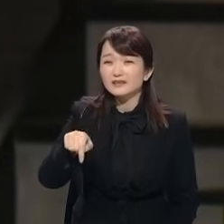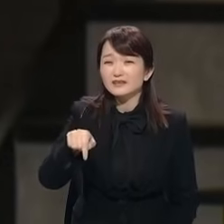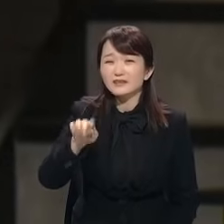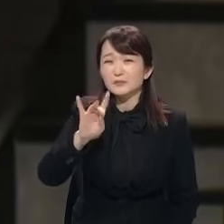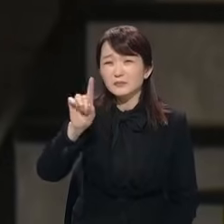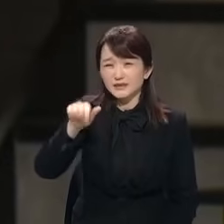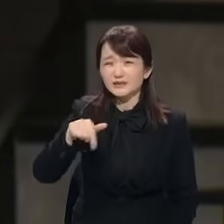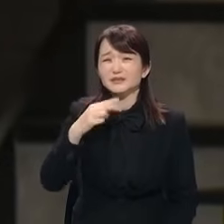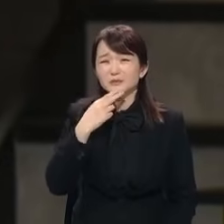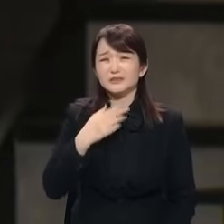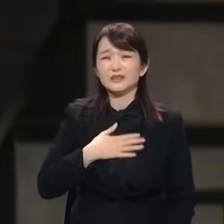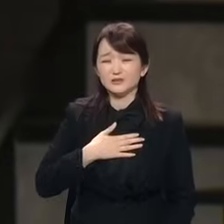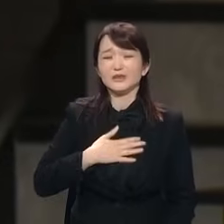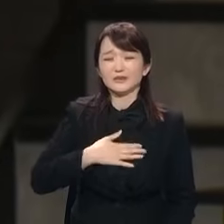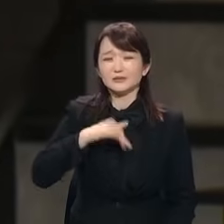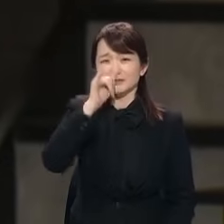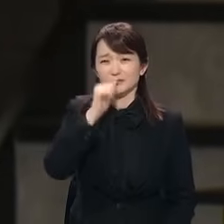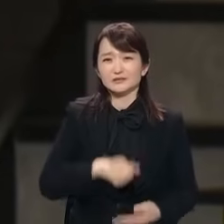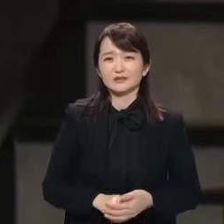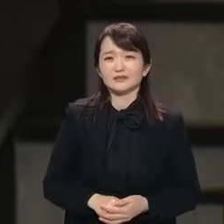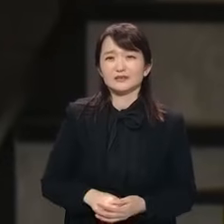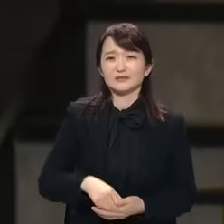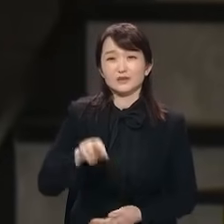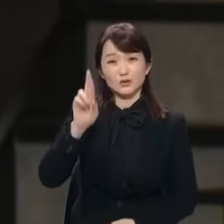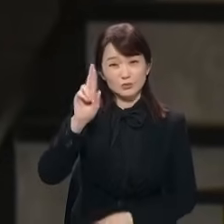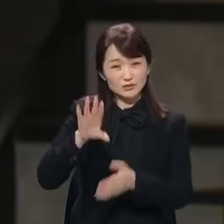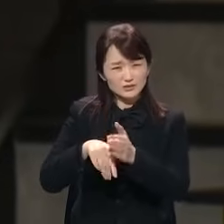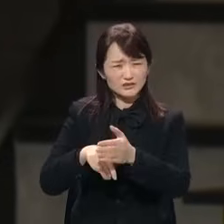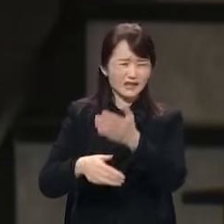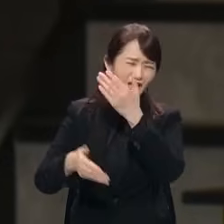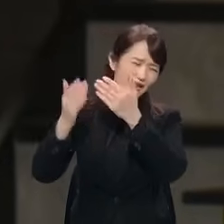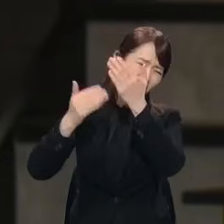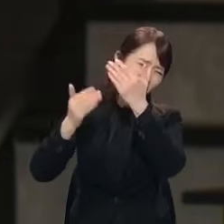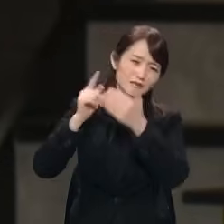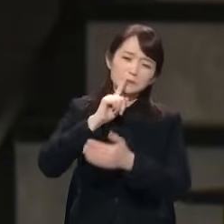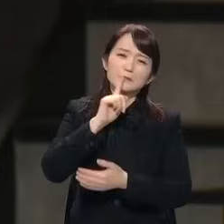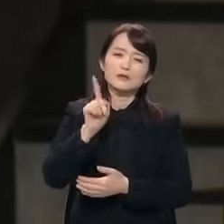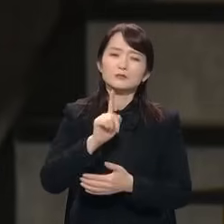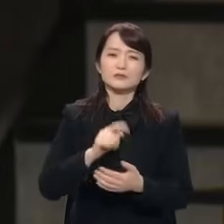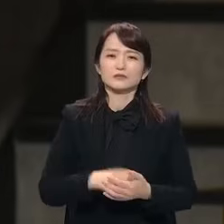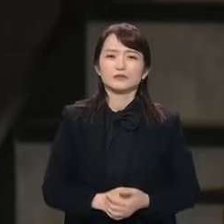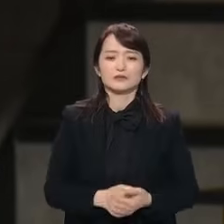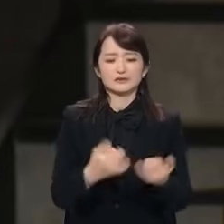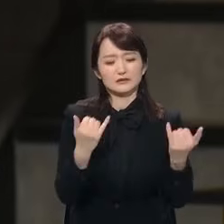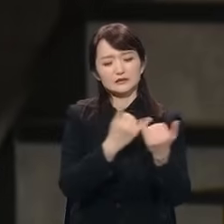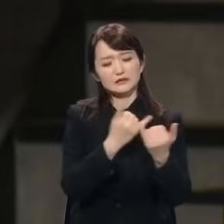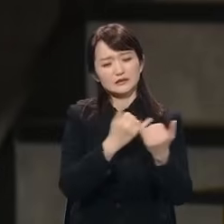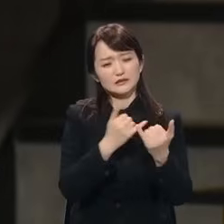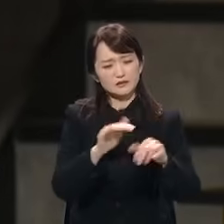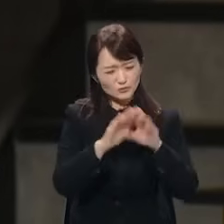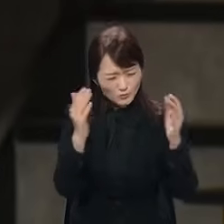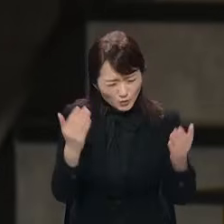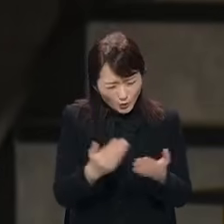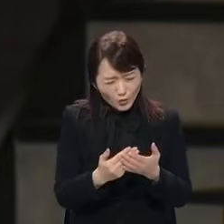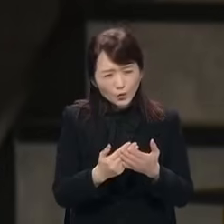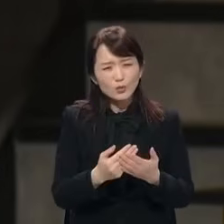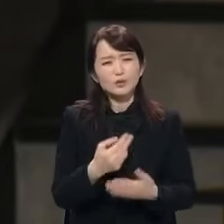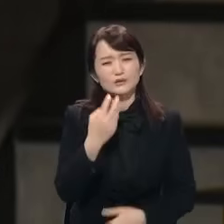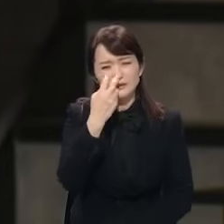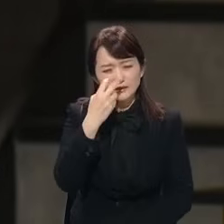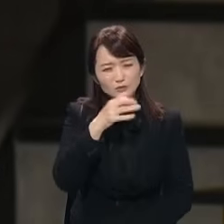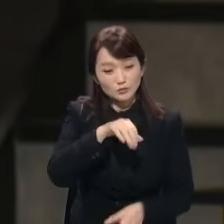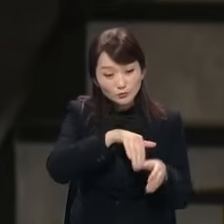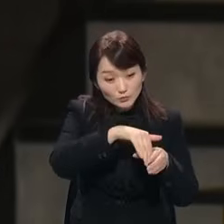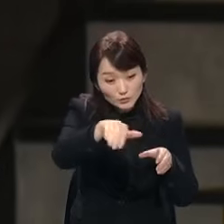없죠 저도 알고 있는데 뭐 고려시대 따지고 이렇게 된다면 글쎄 저런 식으로 친척들을 다 챙기게 되면은 나중에